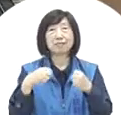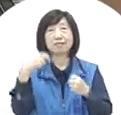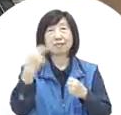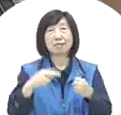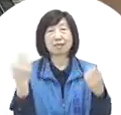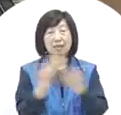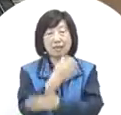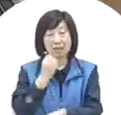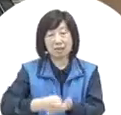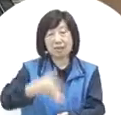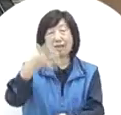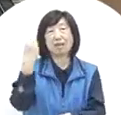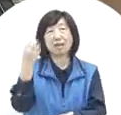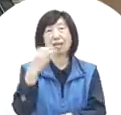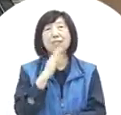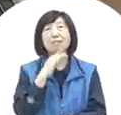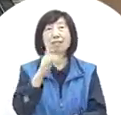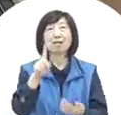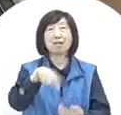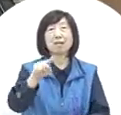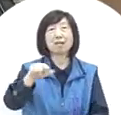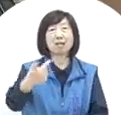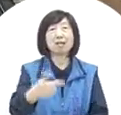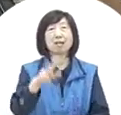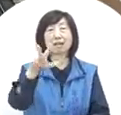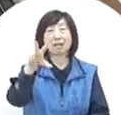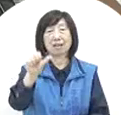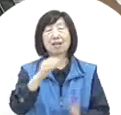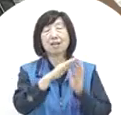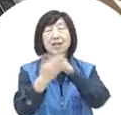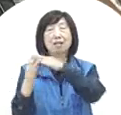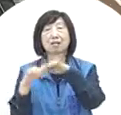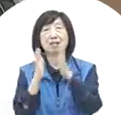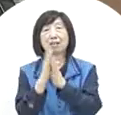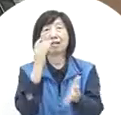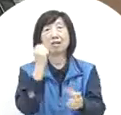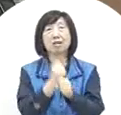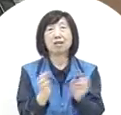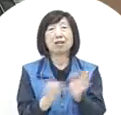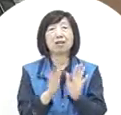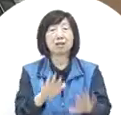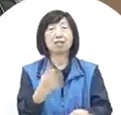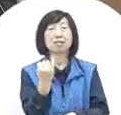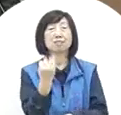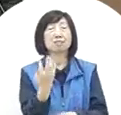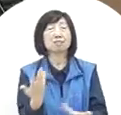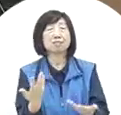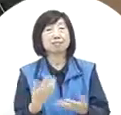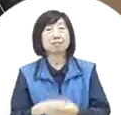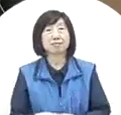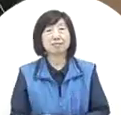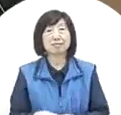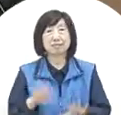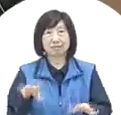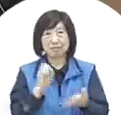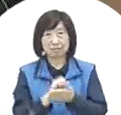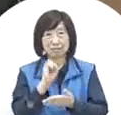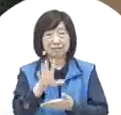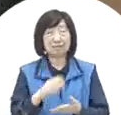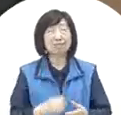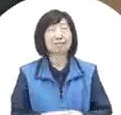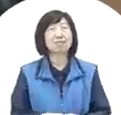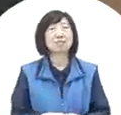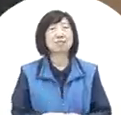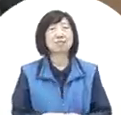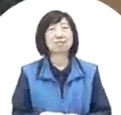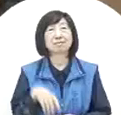新的有高达1675栋，你完成了几栋？ 这个跟议员报告哈，其实这